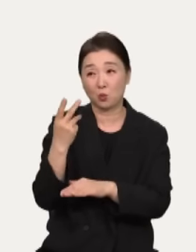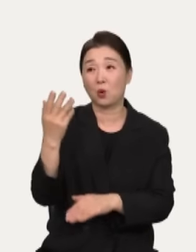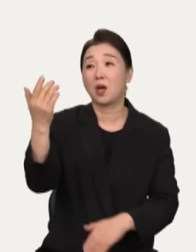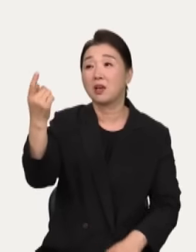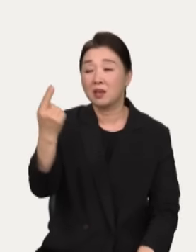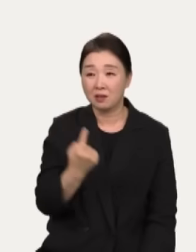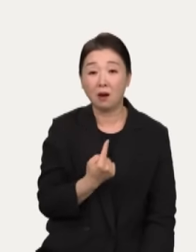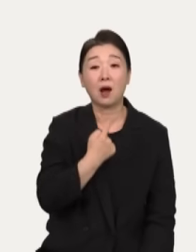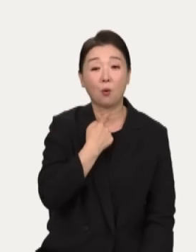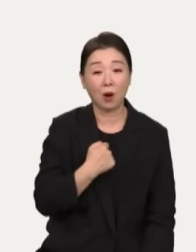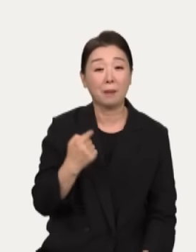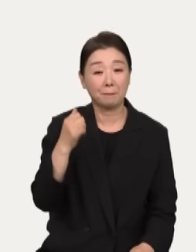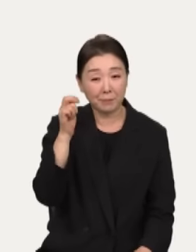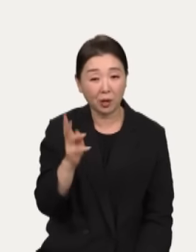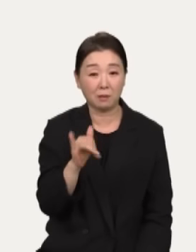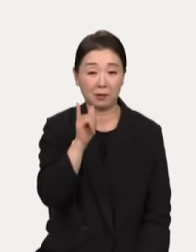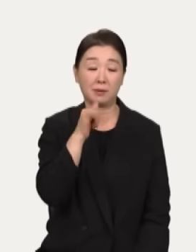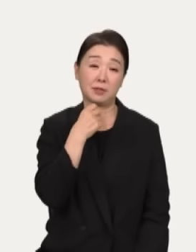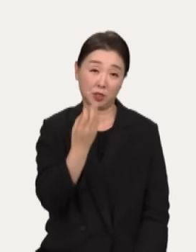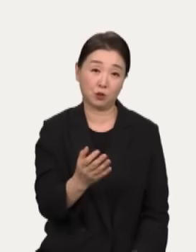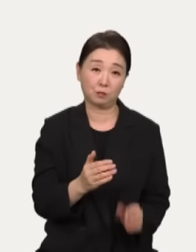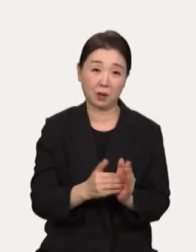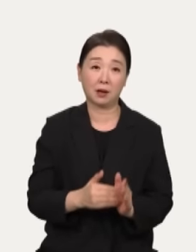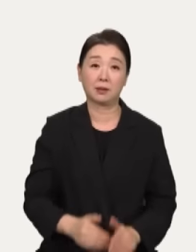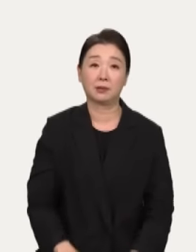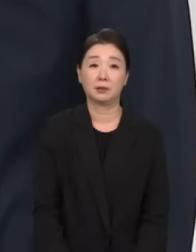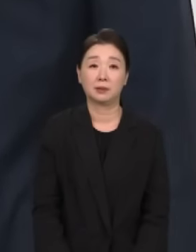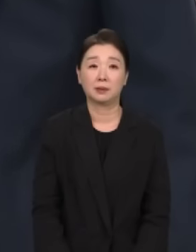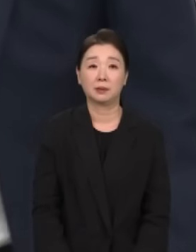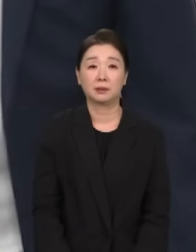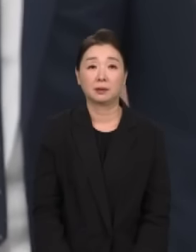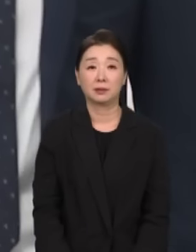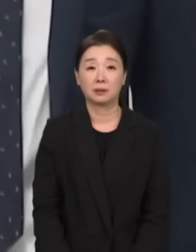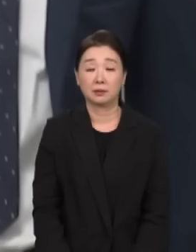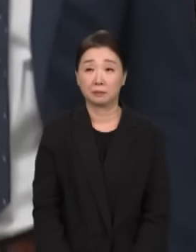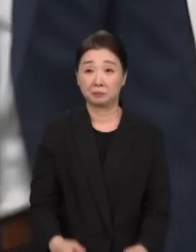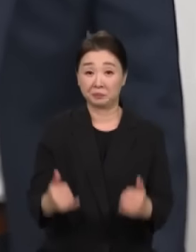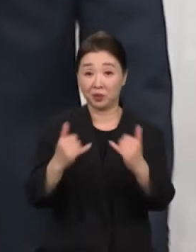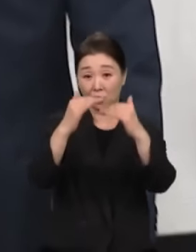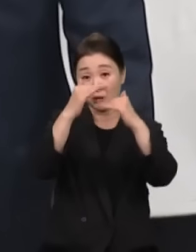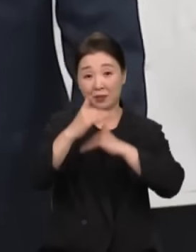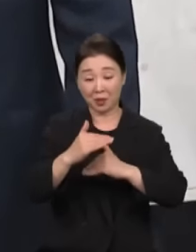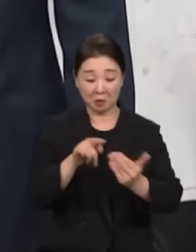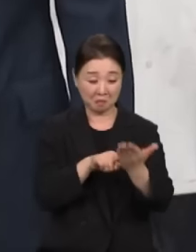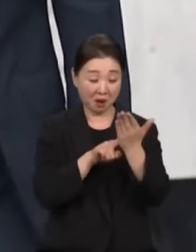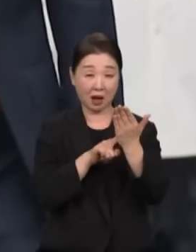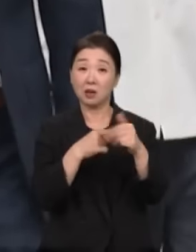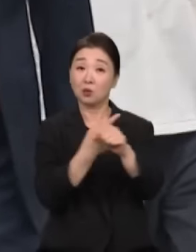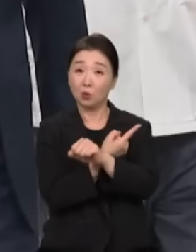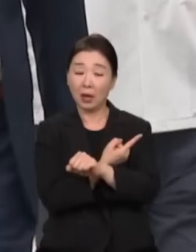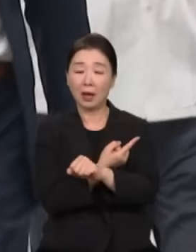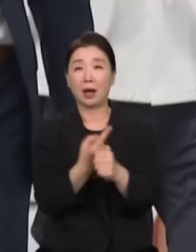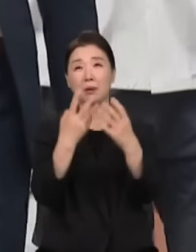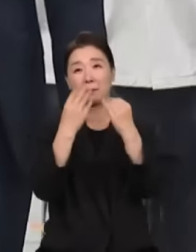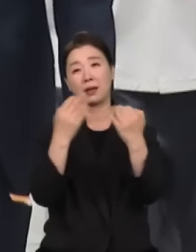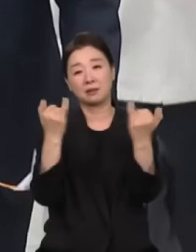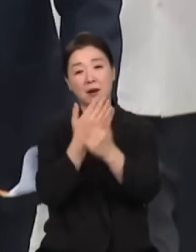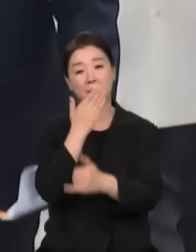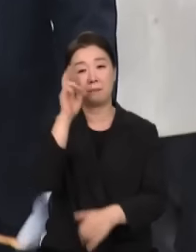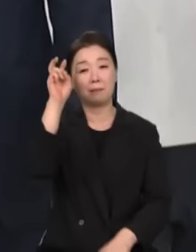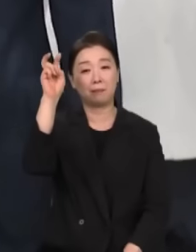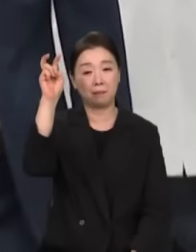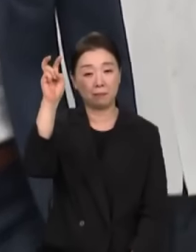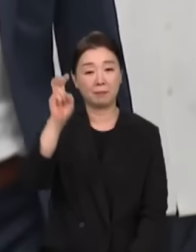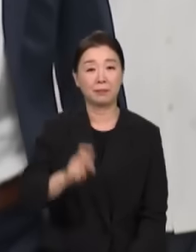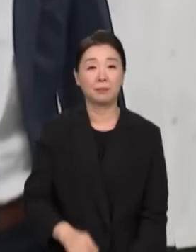왔던 적이 여러 번 있었다고 진술한 것으로 확인됐습니다 통신 내역에 나타난 것 외에 더 많은 연락을 주고받았을 것으로